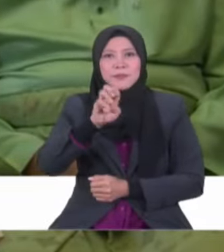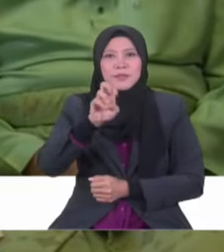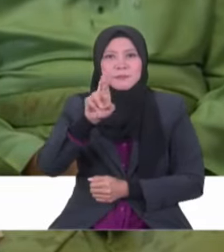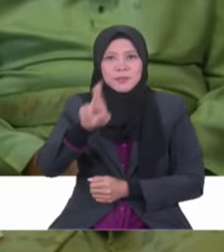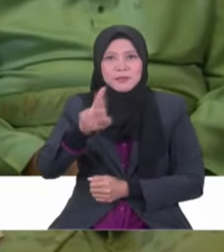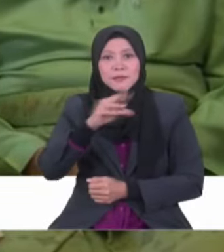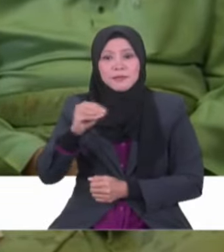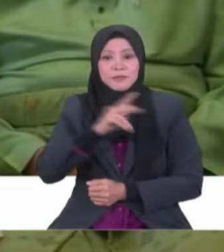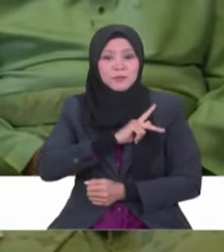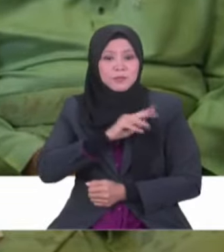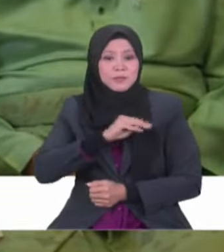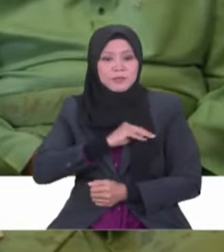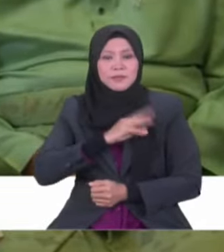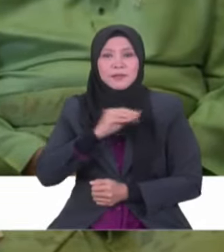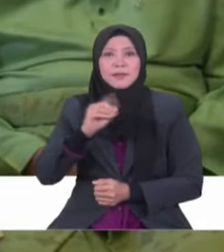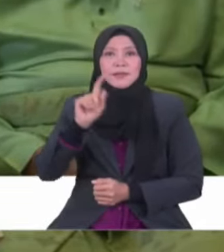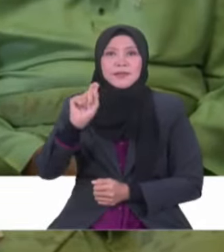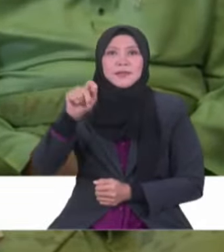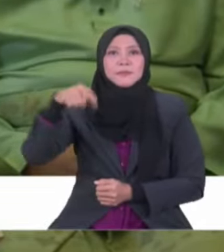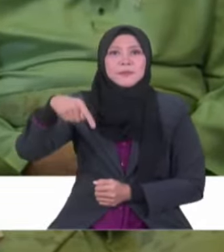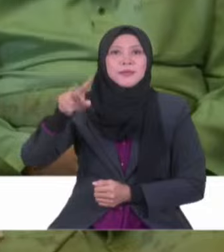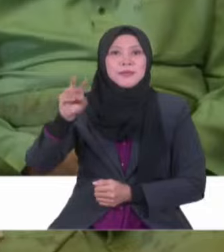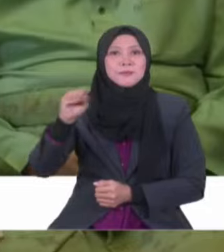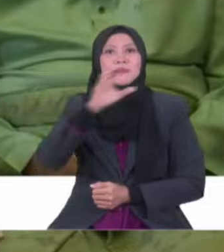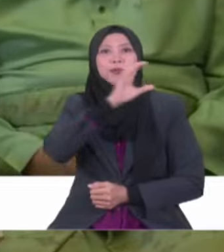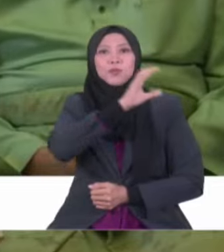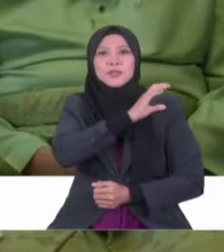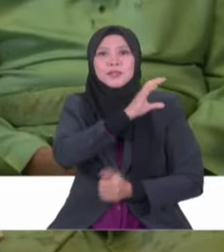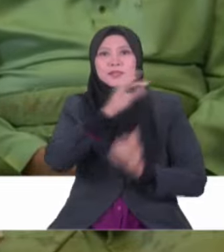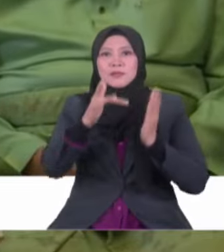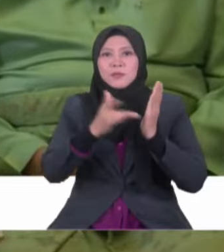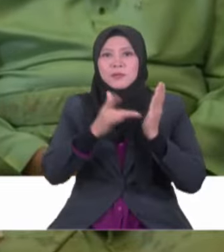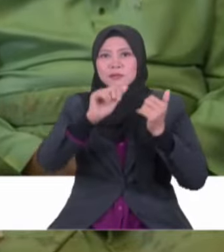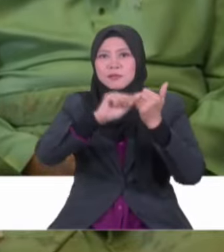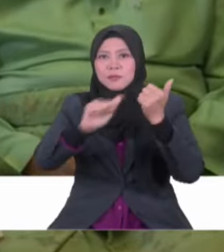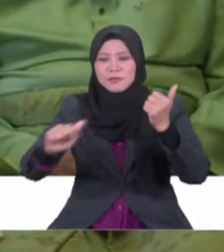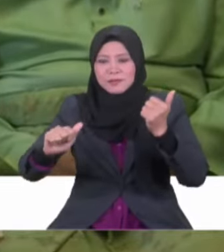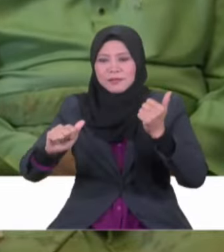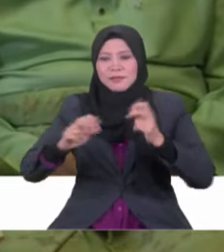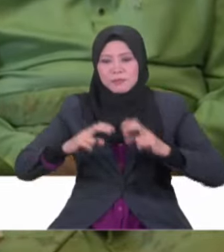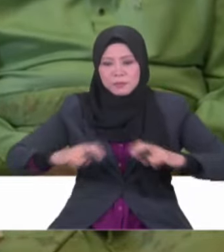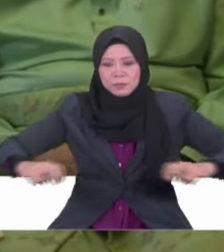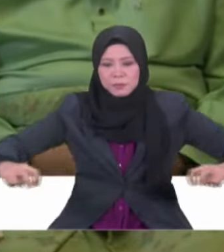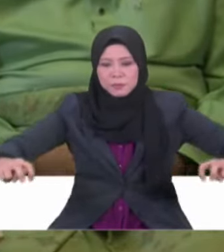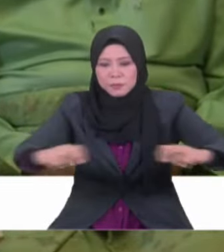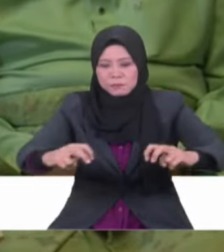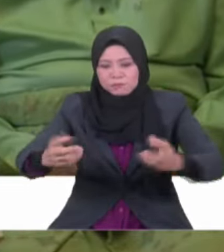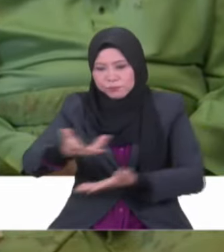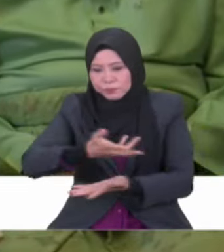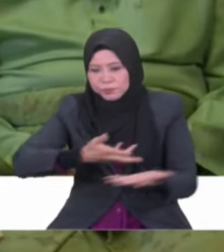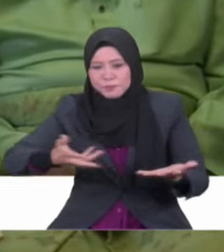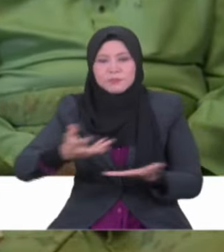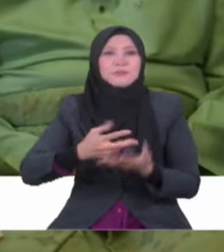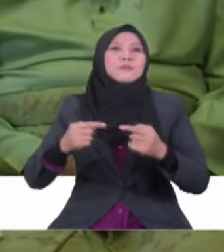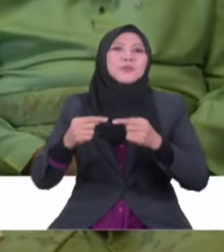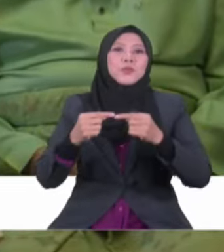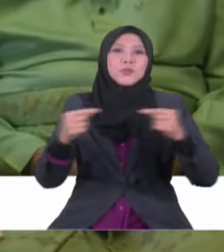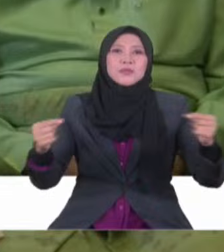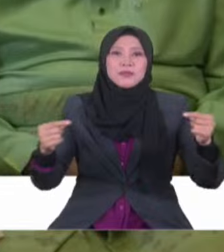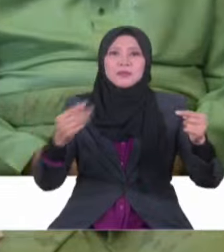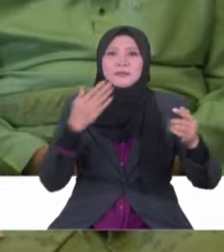Menteri dan TPM selaku pengusi Jabatan Teknikal, itu telah menghasilkan satu keputusan yang baik. Kerana bagi